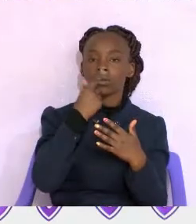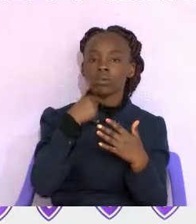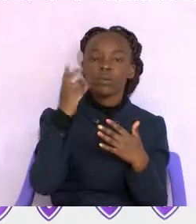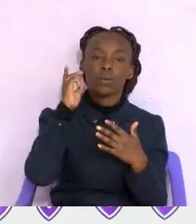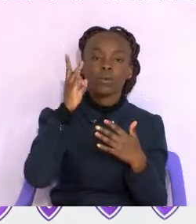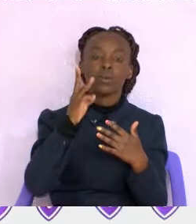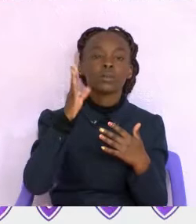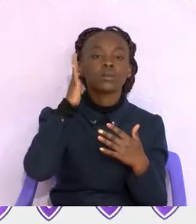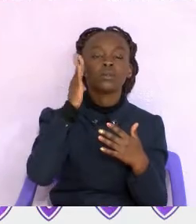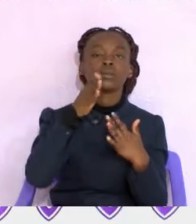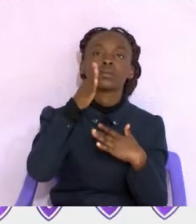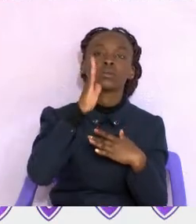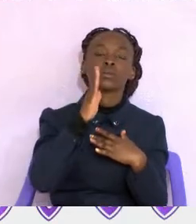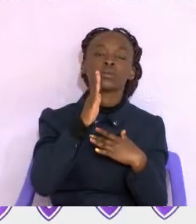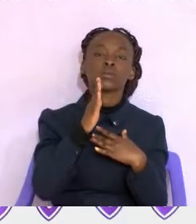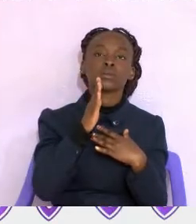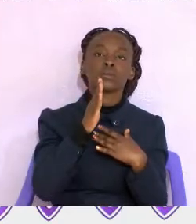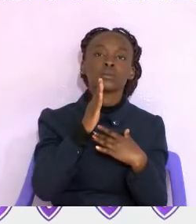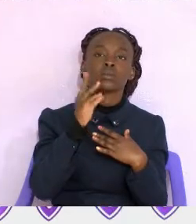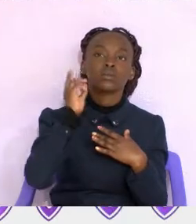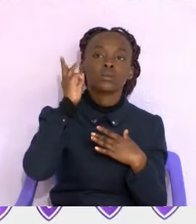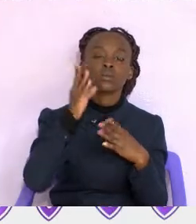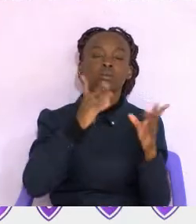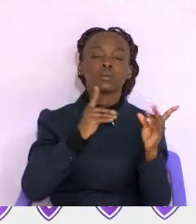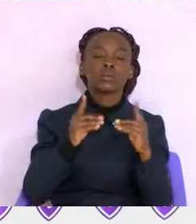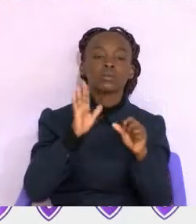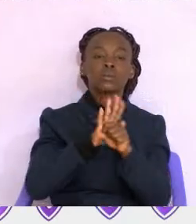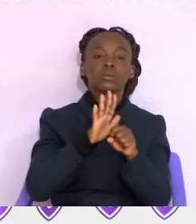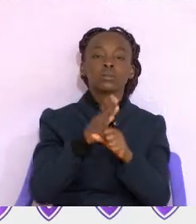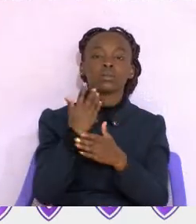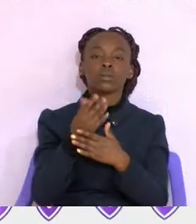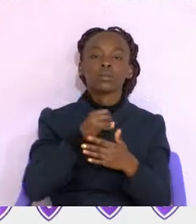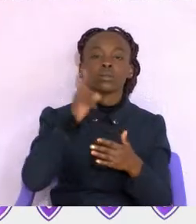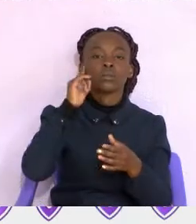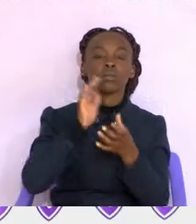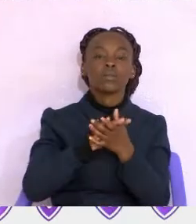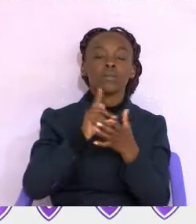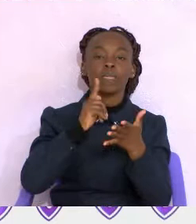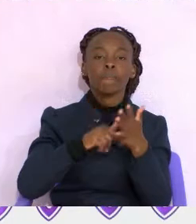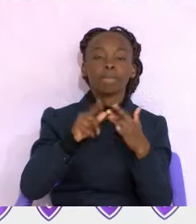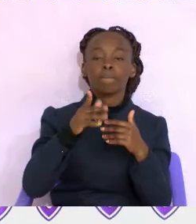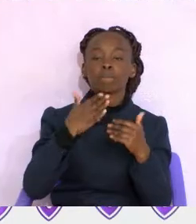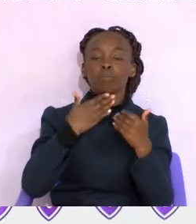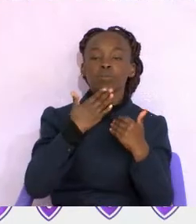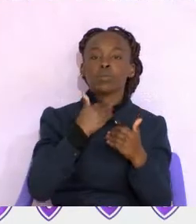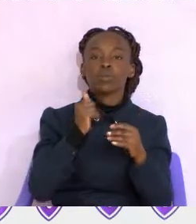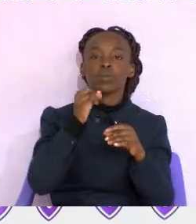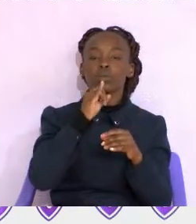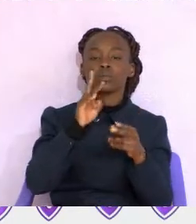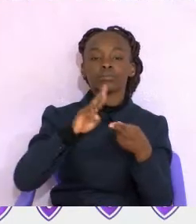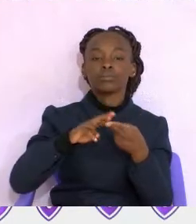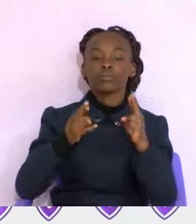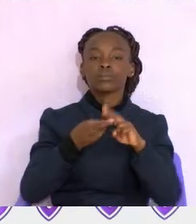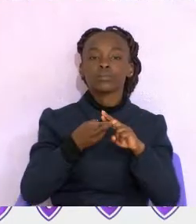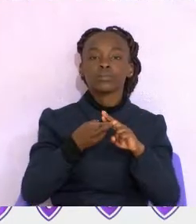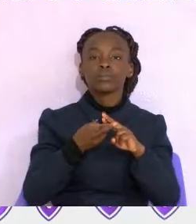wale watakuwa na mjua Mungu, those who will know God, they will do exploits. Kwa hiyo ninaamini kwamba kile kinahitajika ni